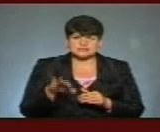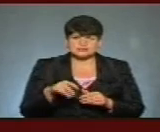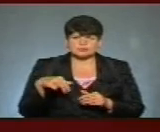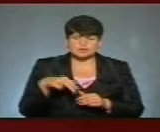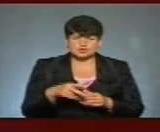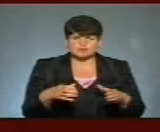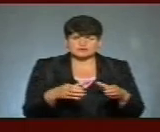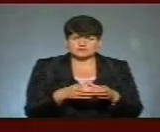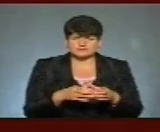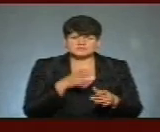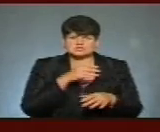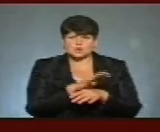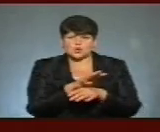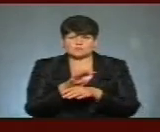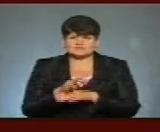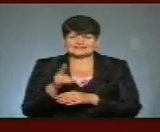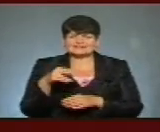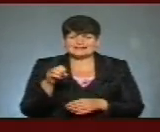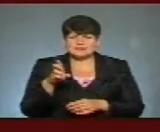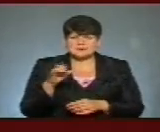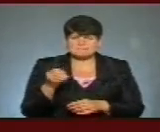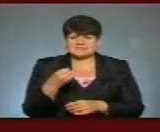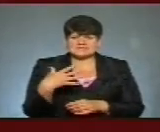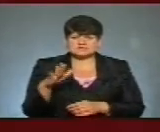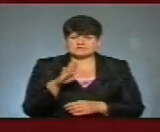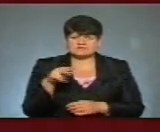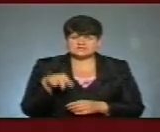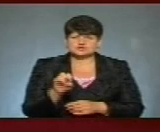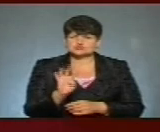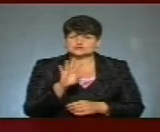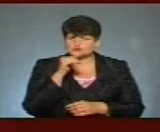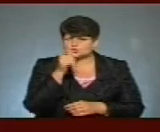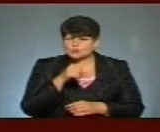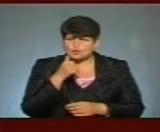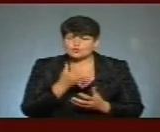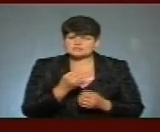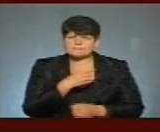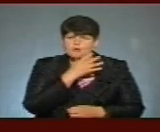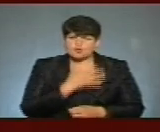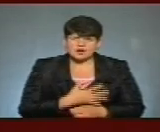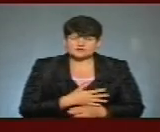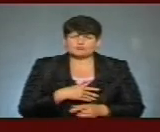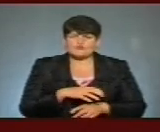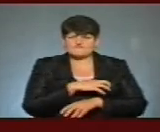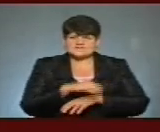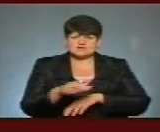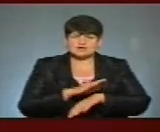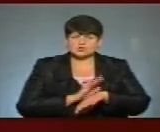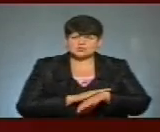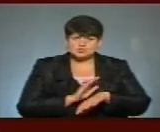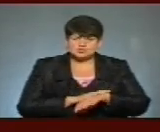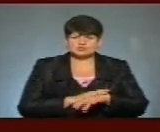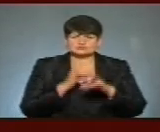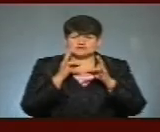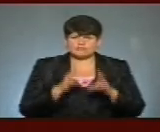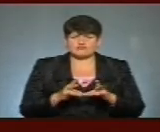обстрілів градами в Дебальцево 15 вересня 2014 року отримав поранення. Йому відірвало руку, травмувало